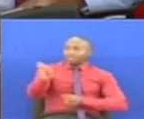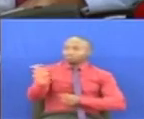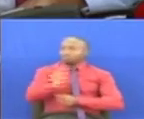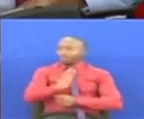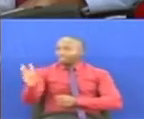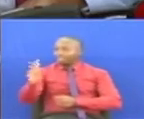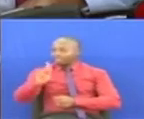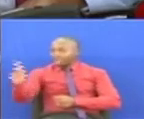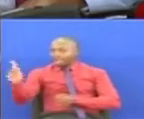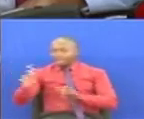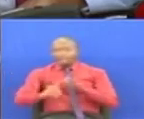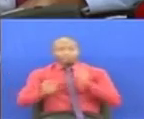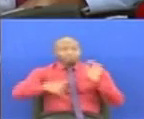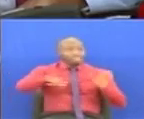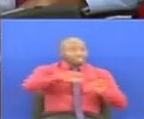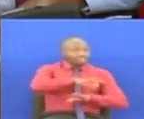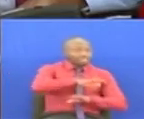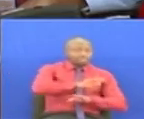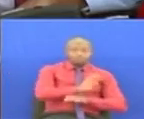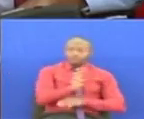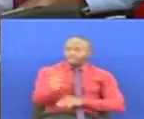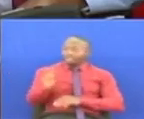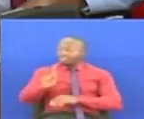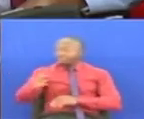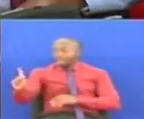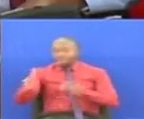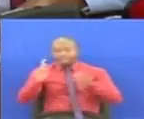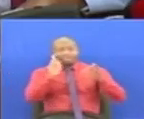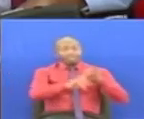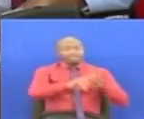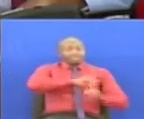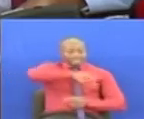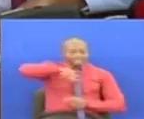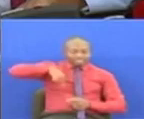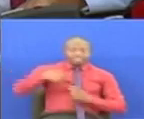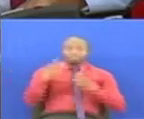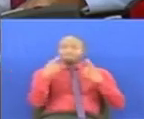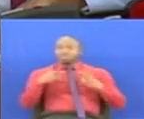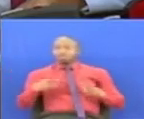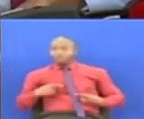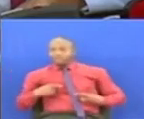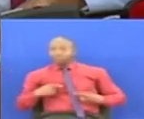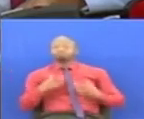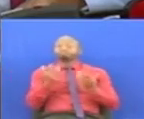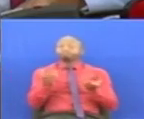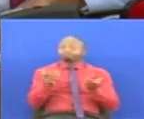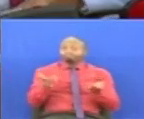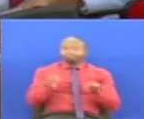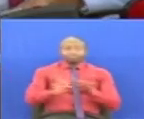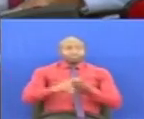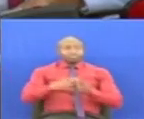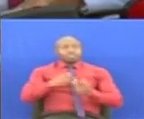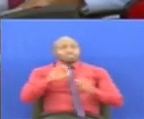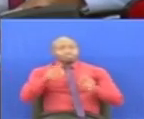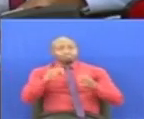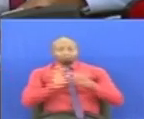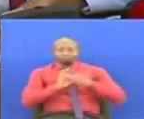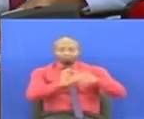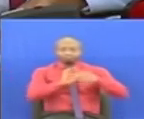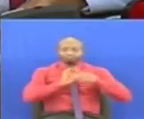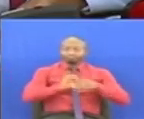Kibaha, mwenyekiti wa halmashauri ya wilaya wa Kibaha na sisi madiwani wa halmashauri hiyo kwa namna tulivyoweza